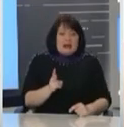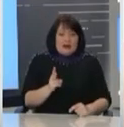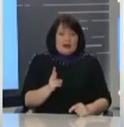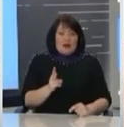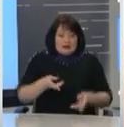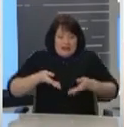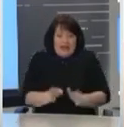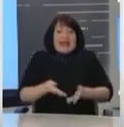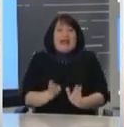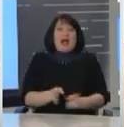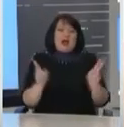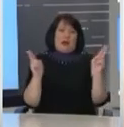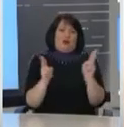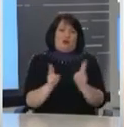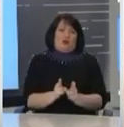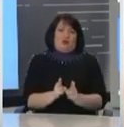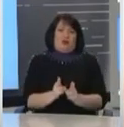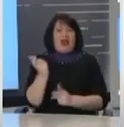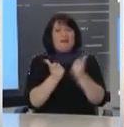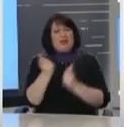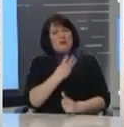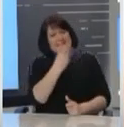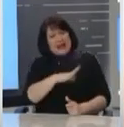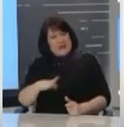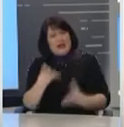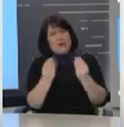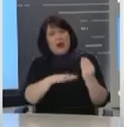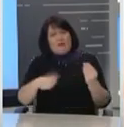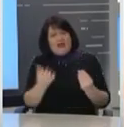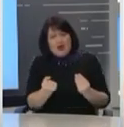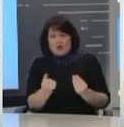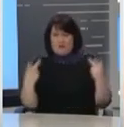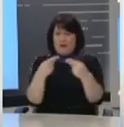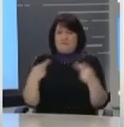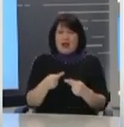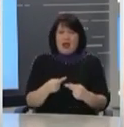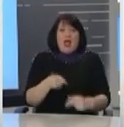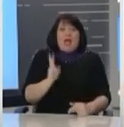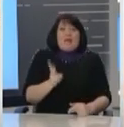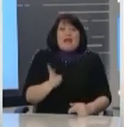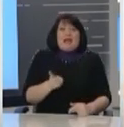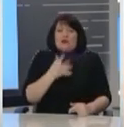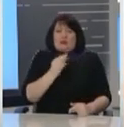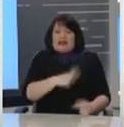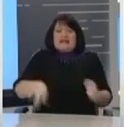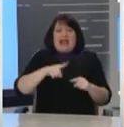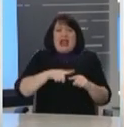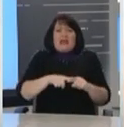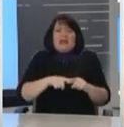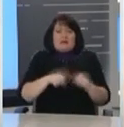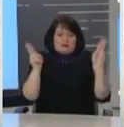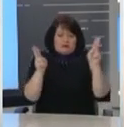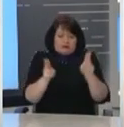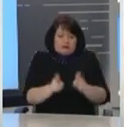θάνατο. Κόβεται τα επιδόματα των τριτέκνων και των πολυτέκνων όταν η Ελλάδα κυριολεκτικά πεθαίνει. Και